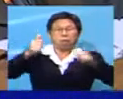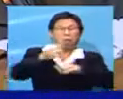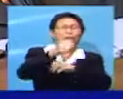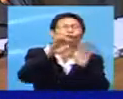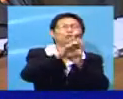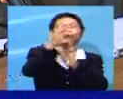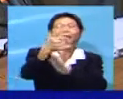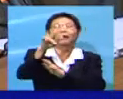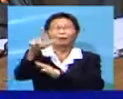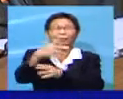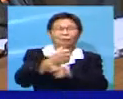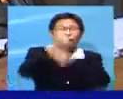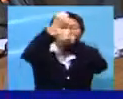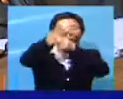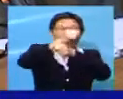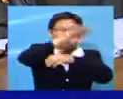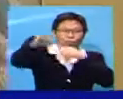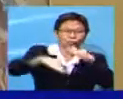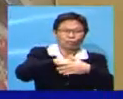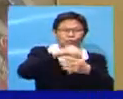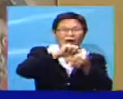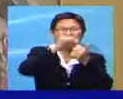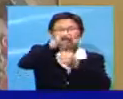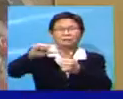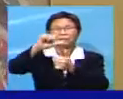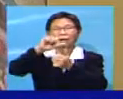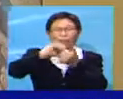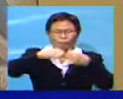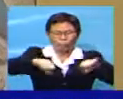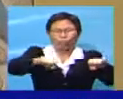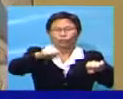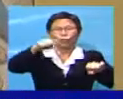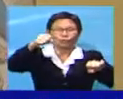juara keseluruhan FIM Asia Motorsport 2013 dan 2014.